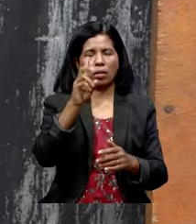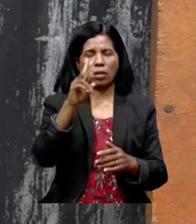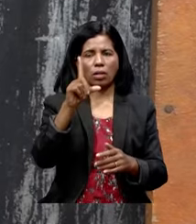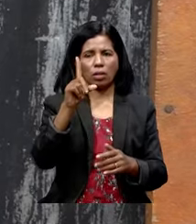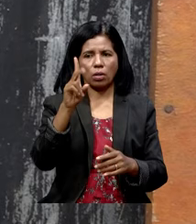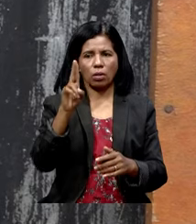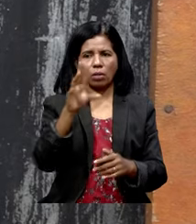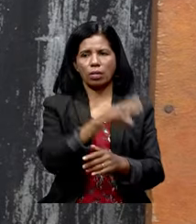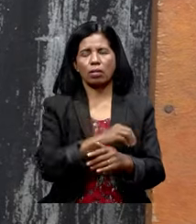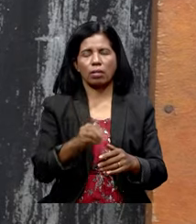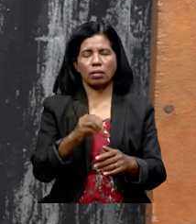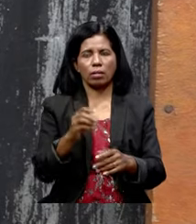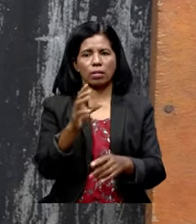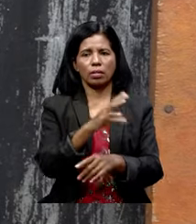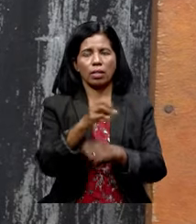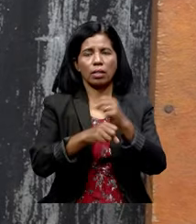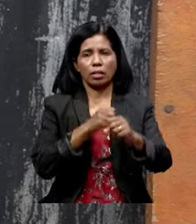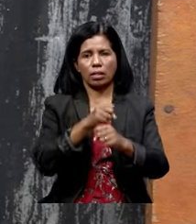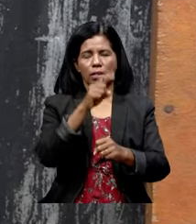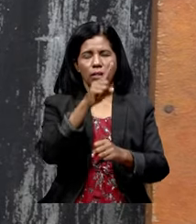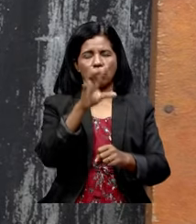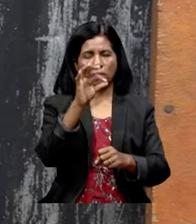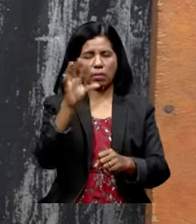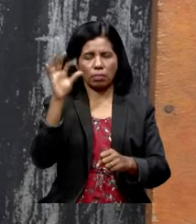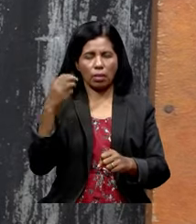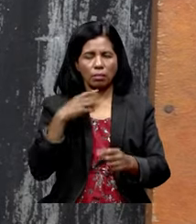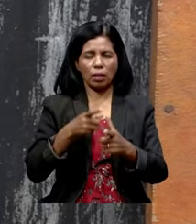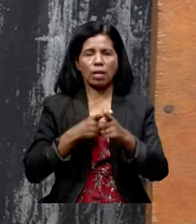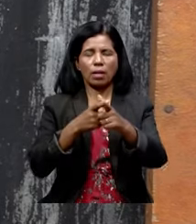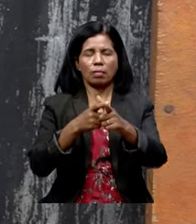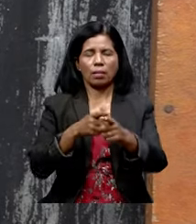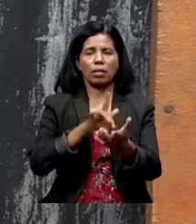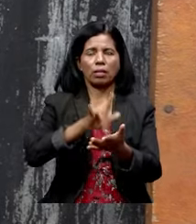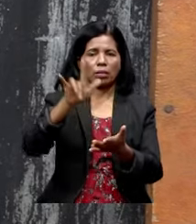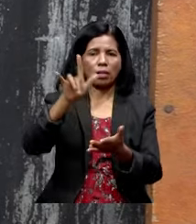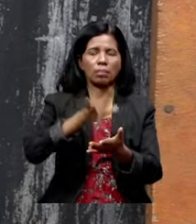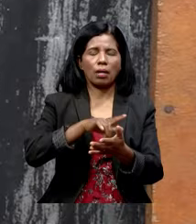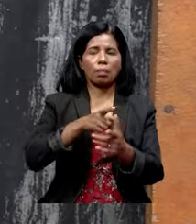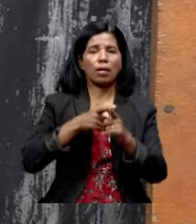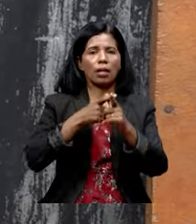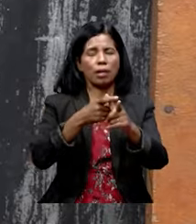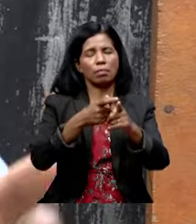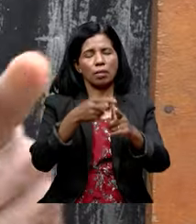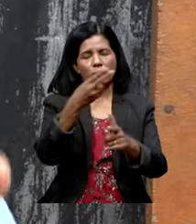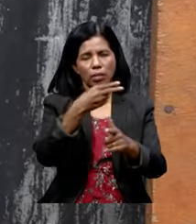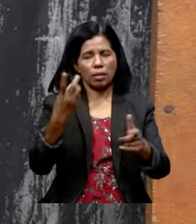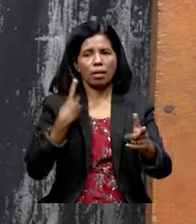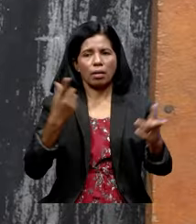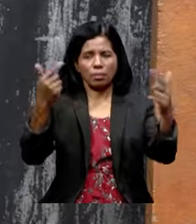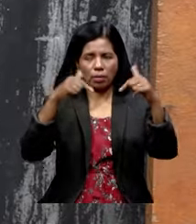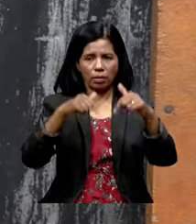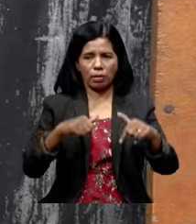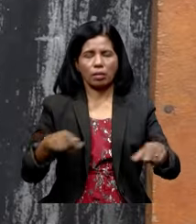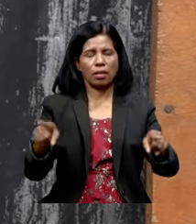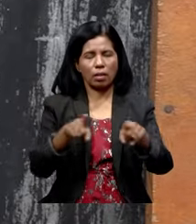kone 99 mahalai ba Indonesia, pois ampire pala mai. Pile pala mai ne si hansa